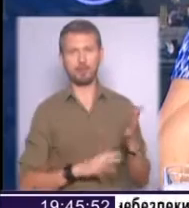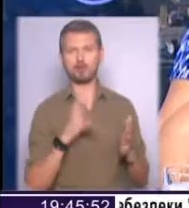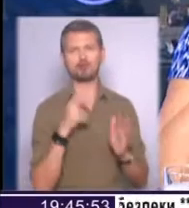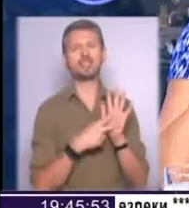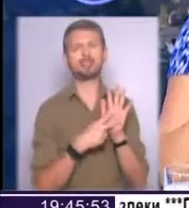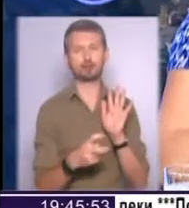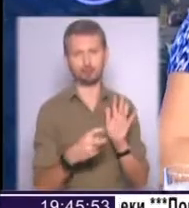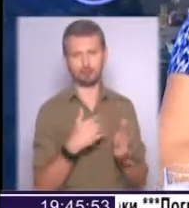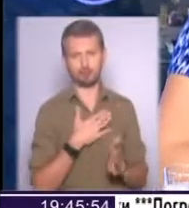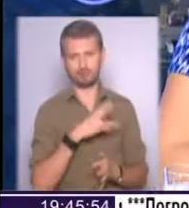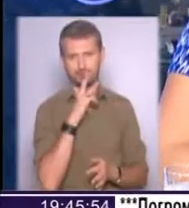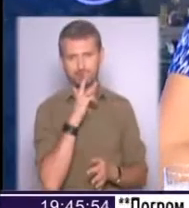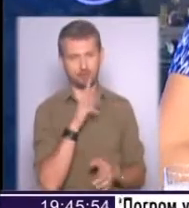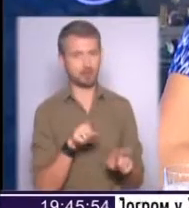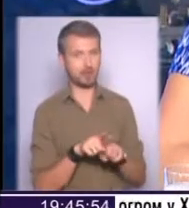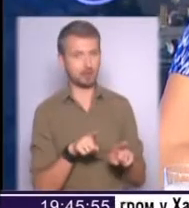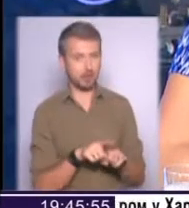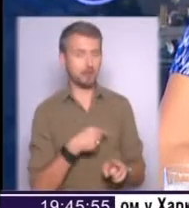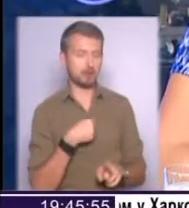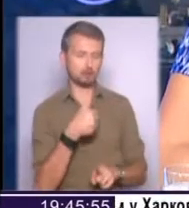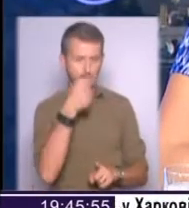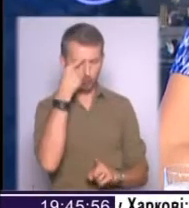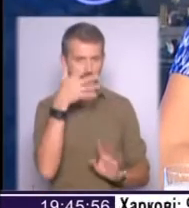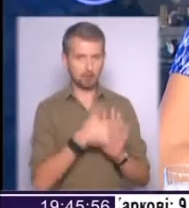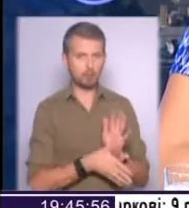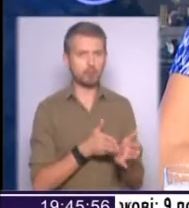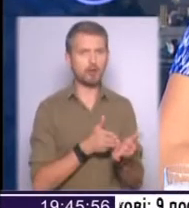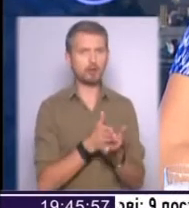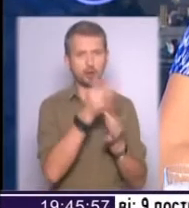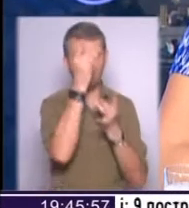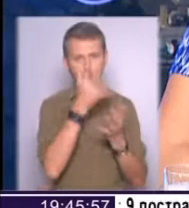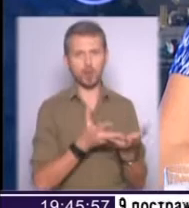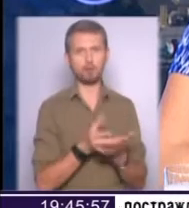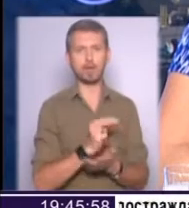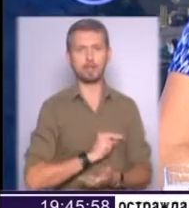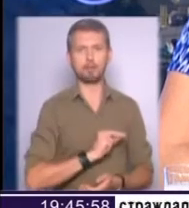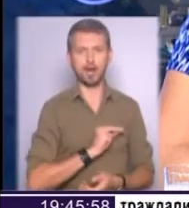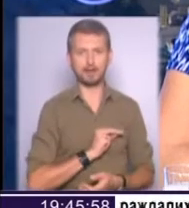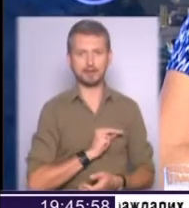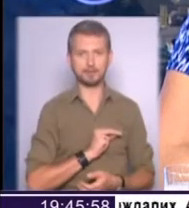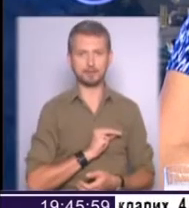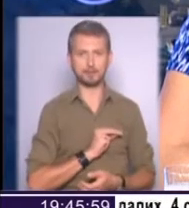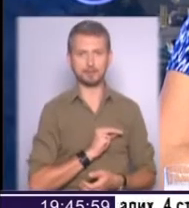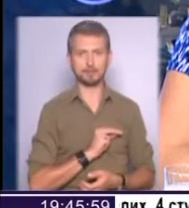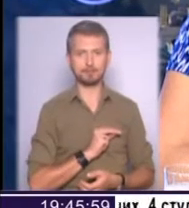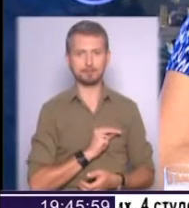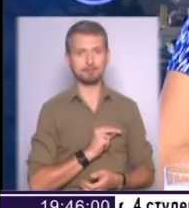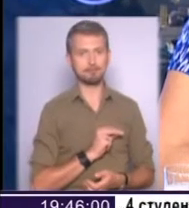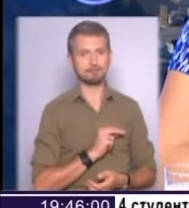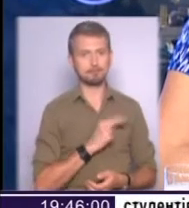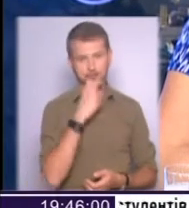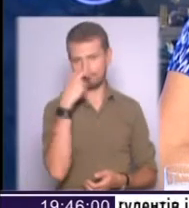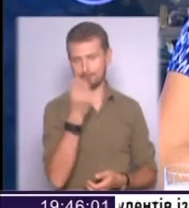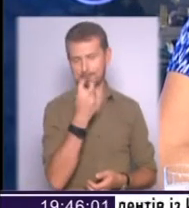4700, так само це дуже добре усвідомлює, що в галузі культури оплата праці є доволі